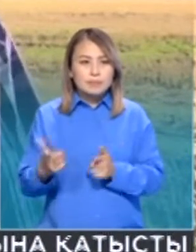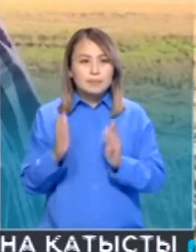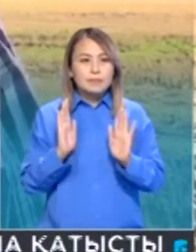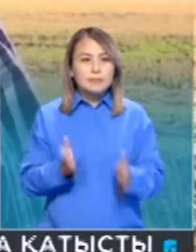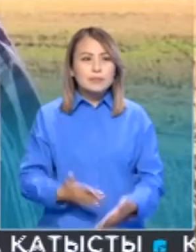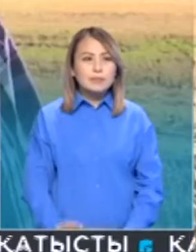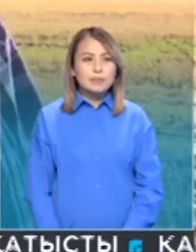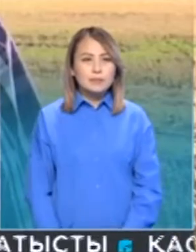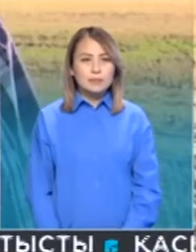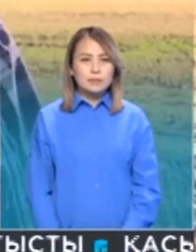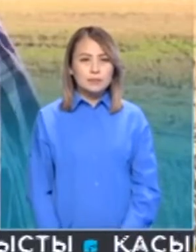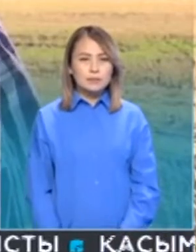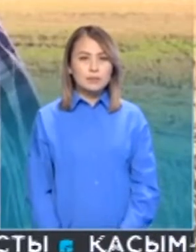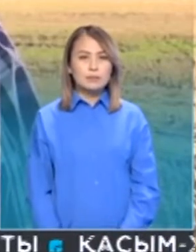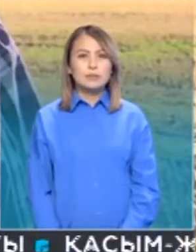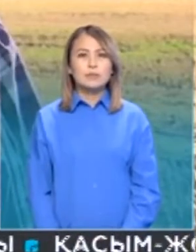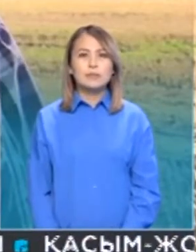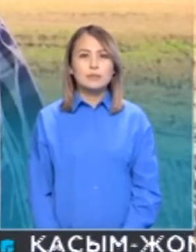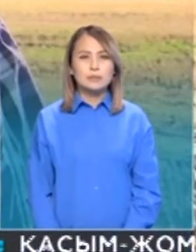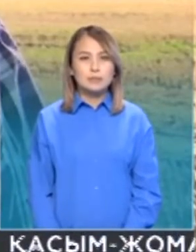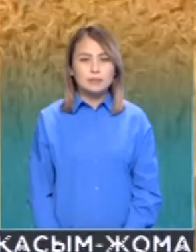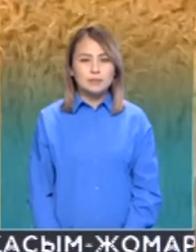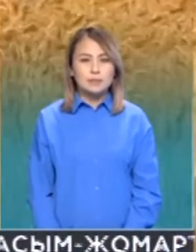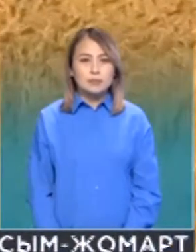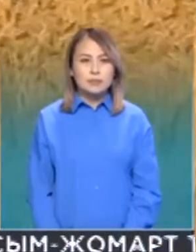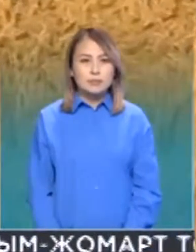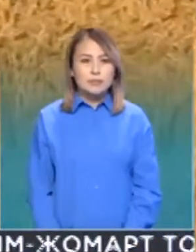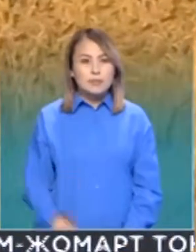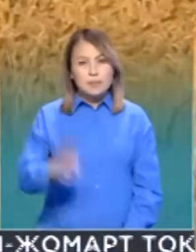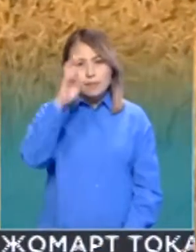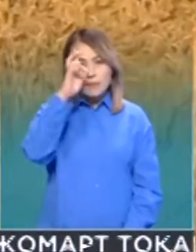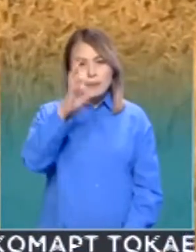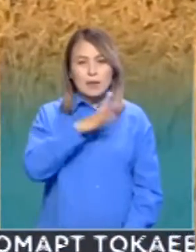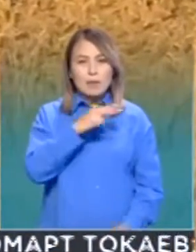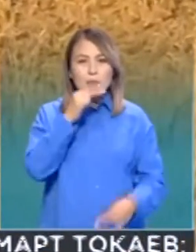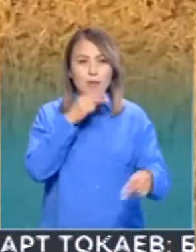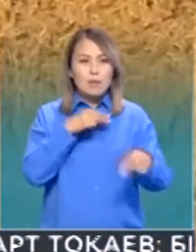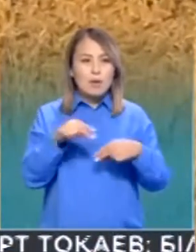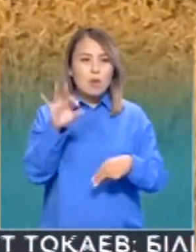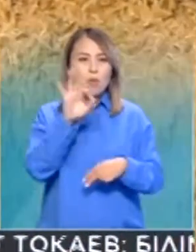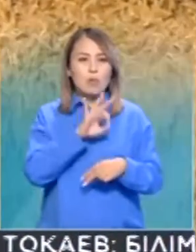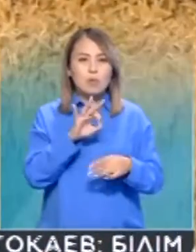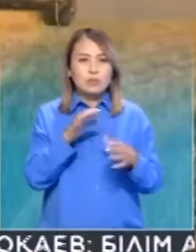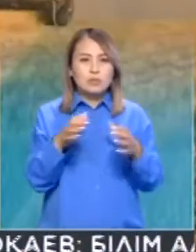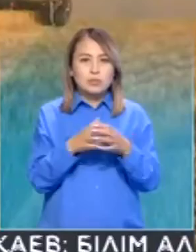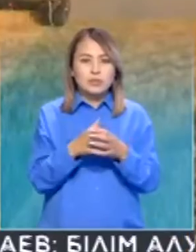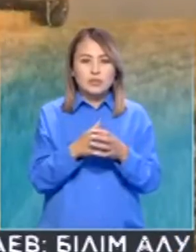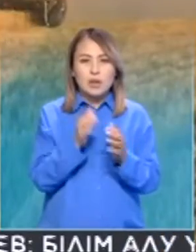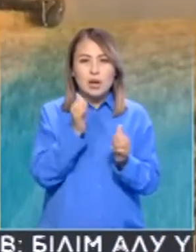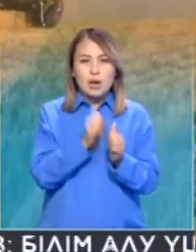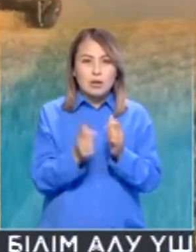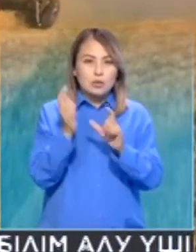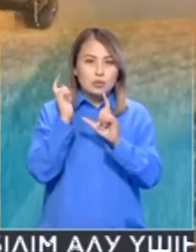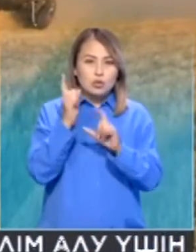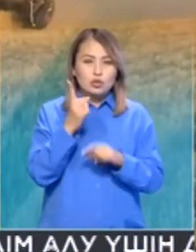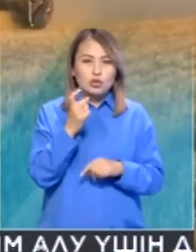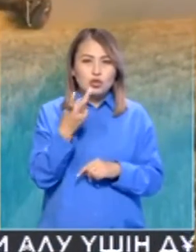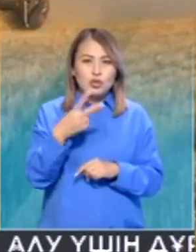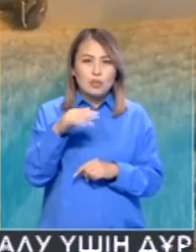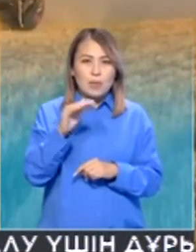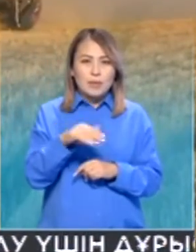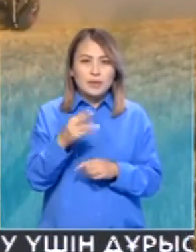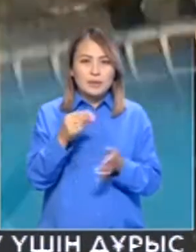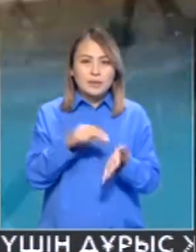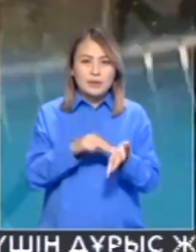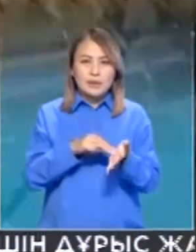Все вовремя, все получили вообще хорошо. Мемлекеттік азық-түлік корпорациясы биыл бидайдың әр тоннасына 120 мың теңгеден